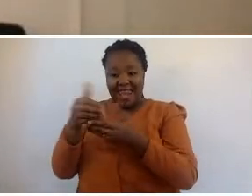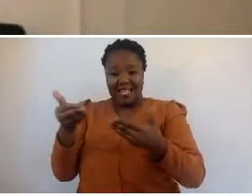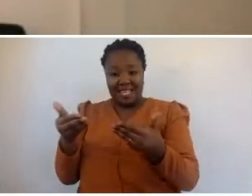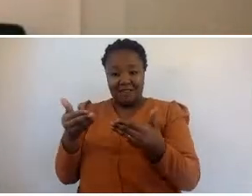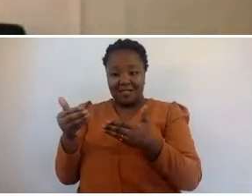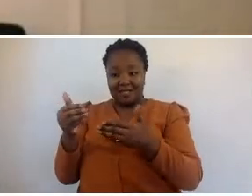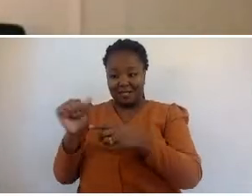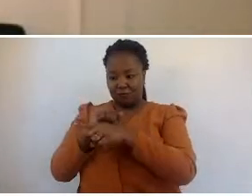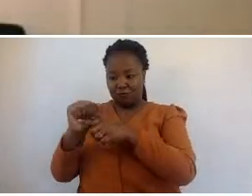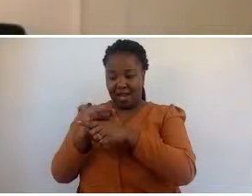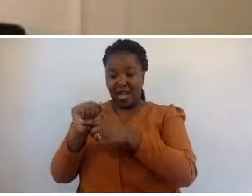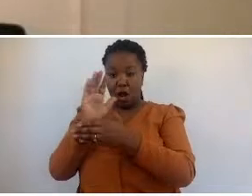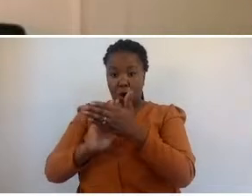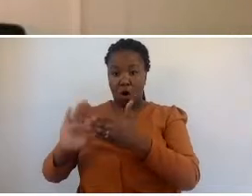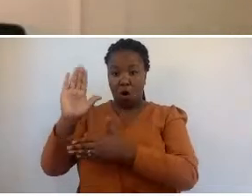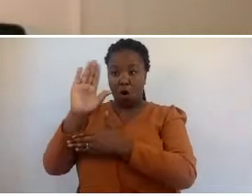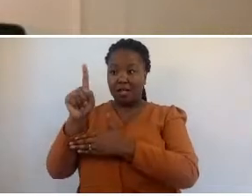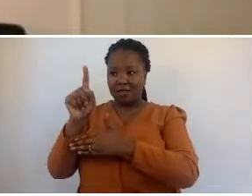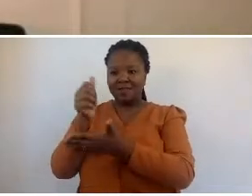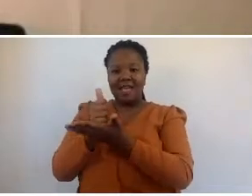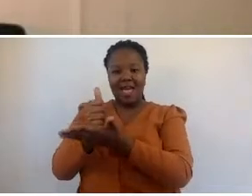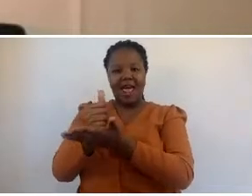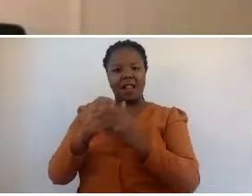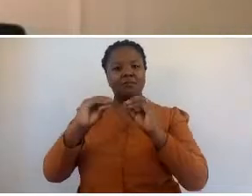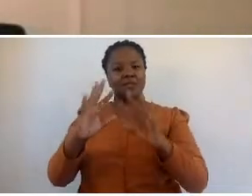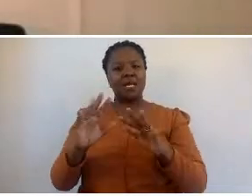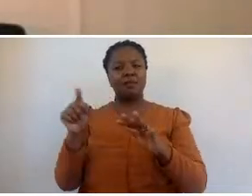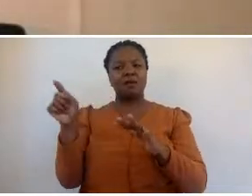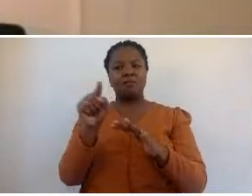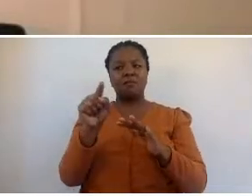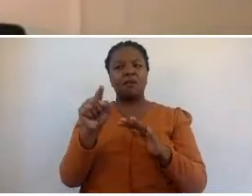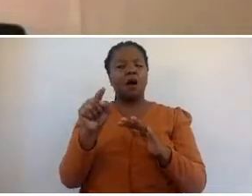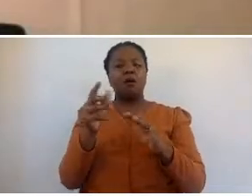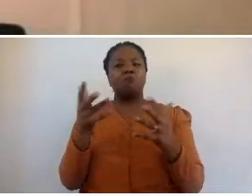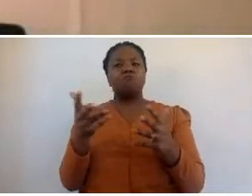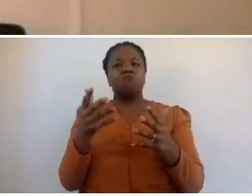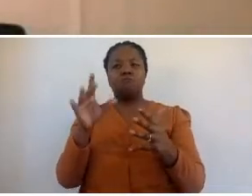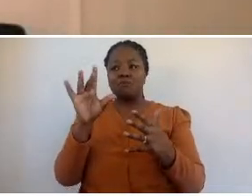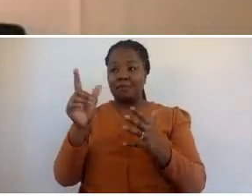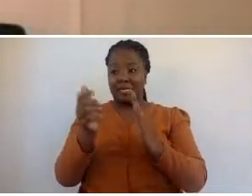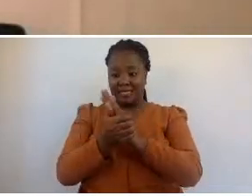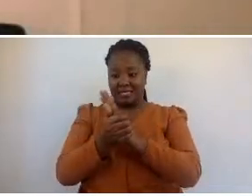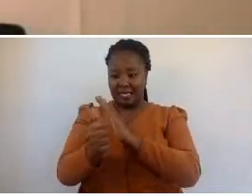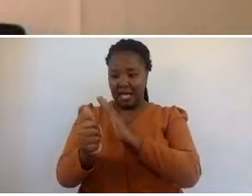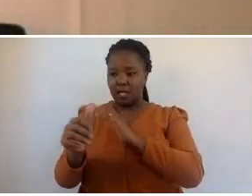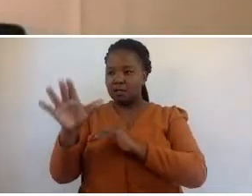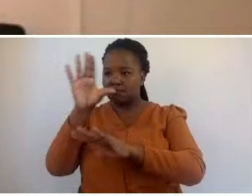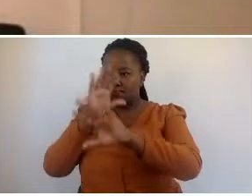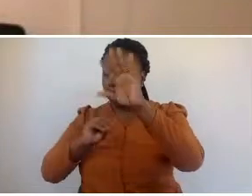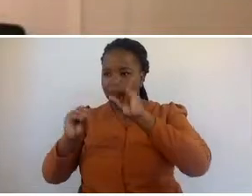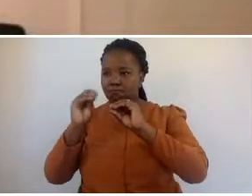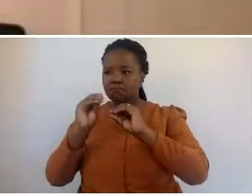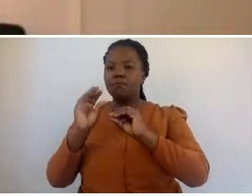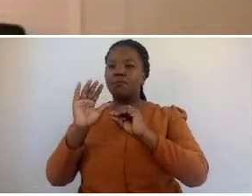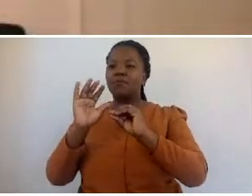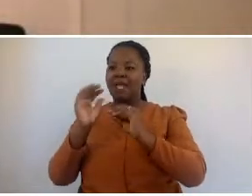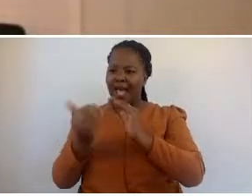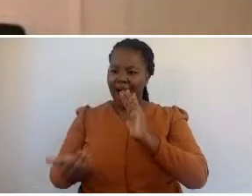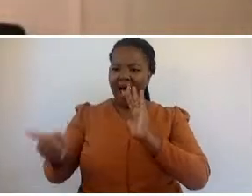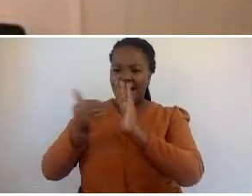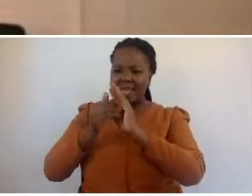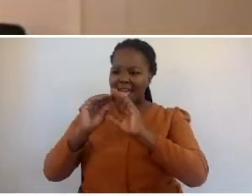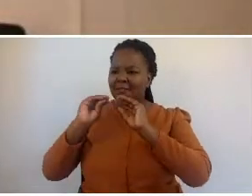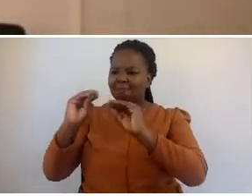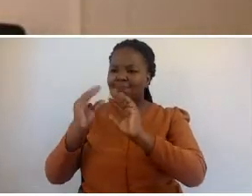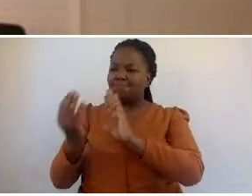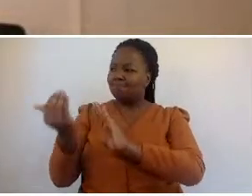Et donc, cela permet aux enseignants de compléter leur formation, d'obtenir des aptitudes et des compétences, d'avoir